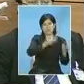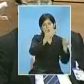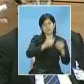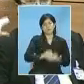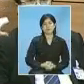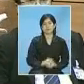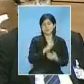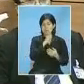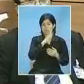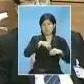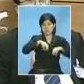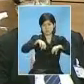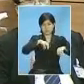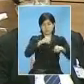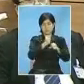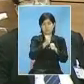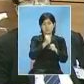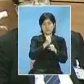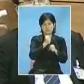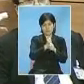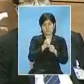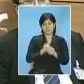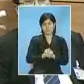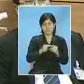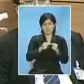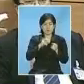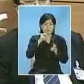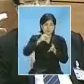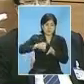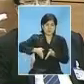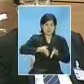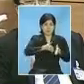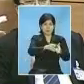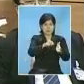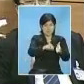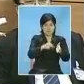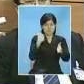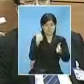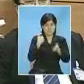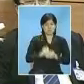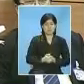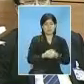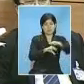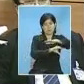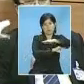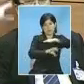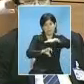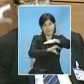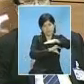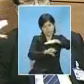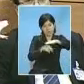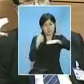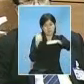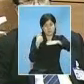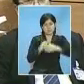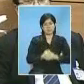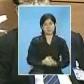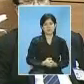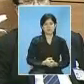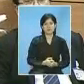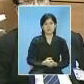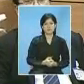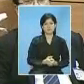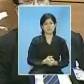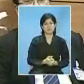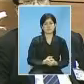การนะครับสร้างเ่อเส้นทางรถนะครับรถขนส่งระบบขนส่งมวลชนเข้าไปใต้คลองเนี่ย